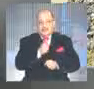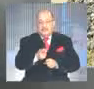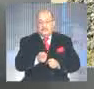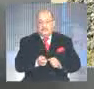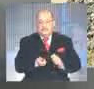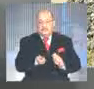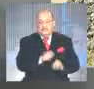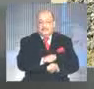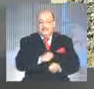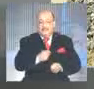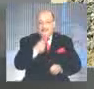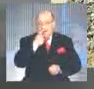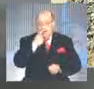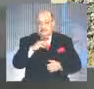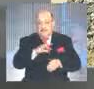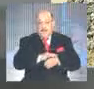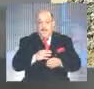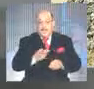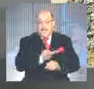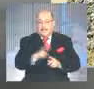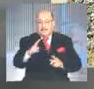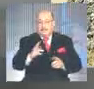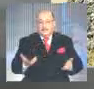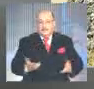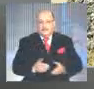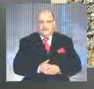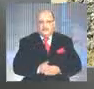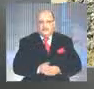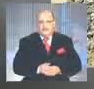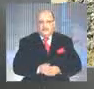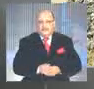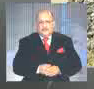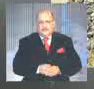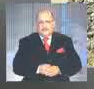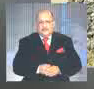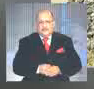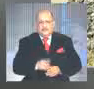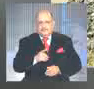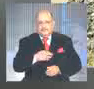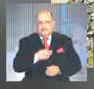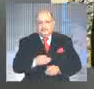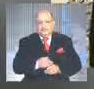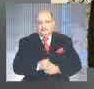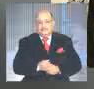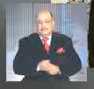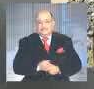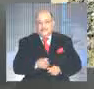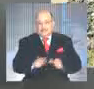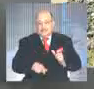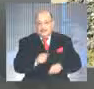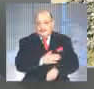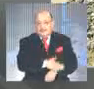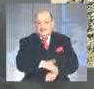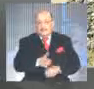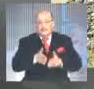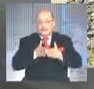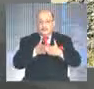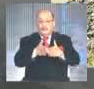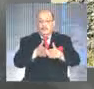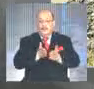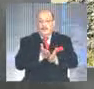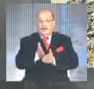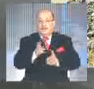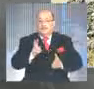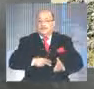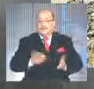الشهري للعمال ضعيف جدا، حيث أن هذا يأثر على المردودية في العمل وغيرها.